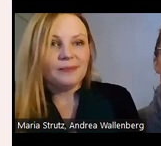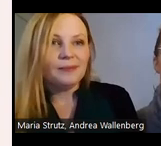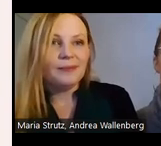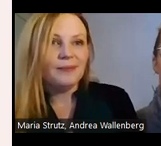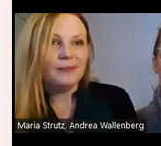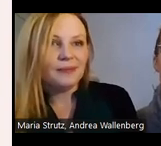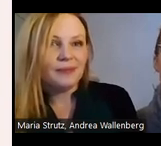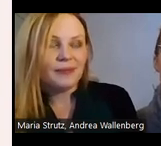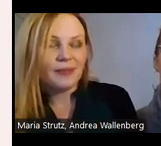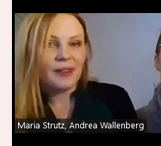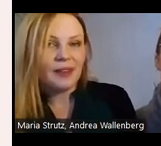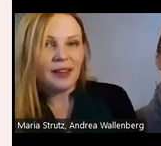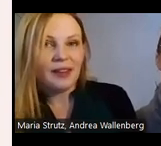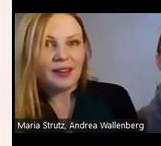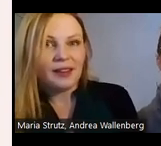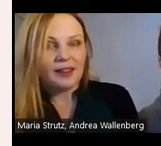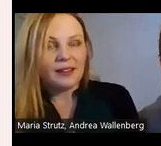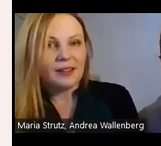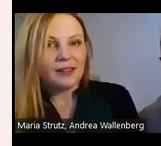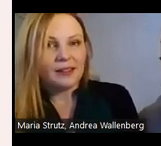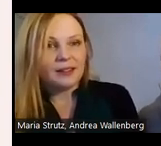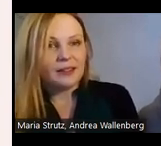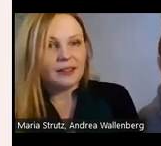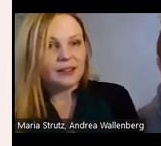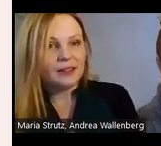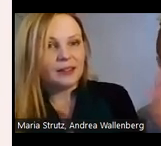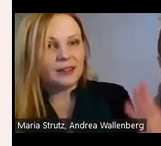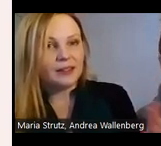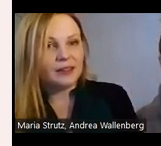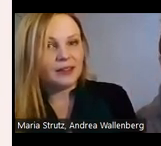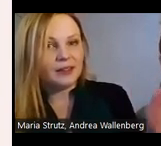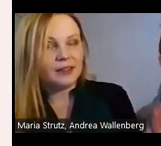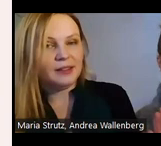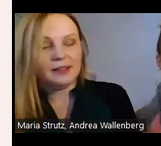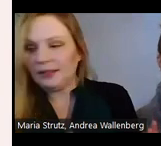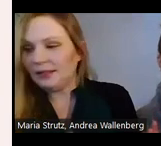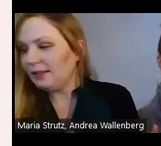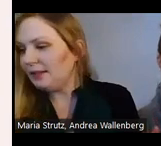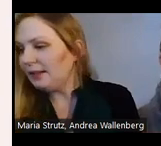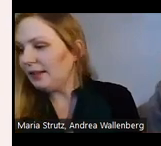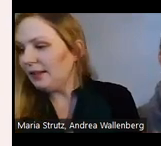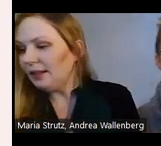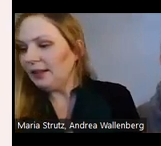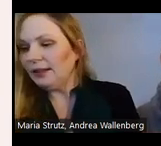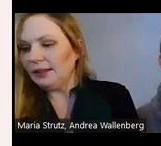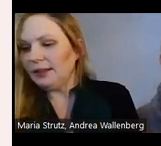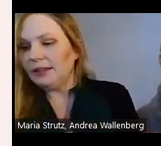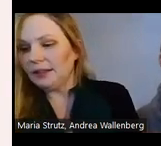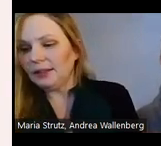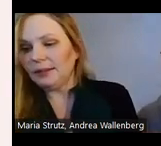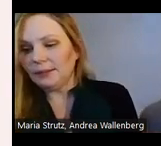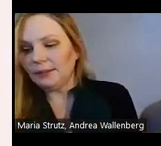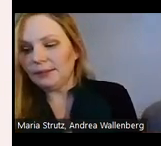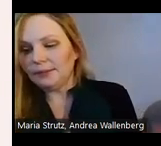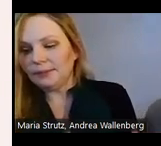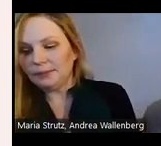ju gemensam lek. Att inte bara ha de här bredvidlekarna eller att man leker så att säga i sin egen värld men jag kan ha folk runt omkring